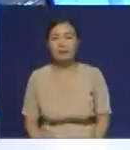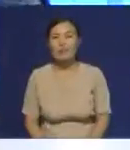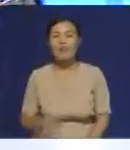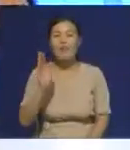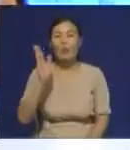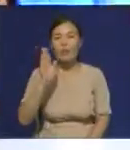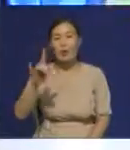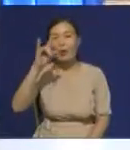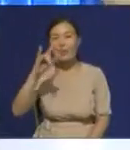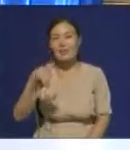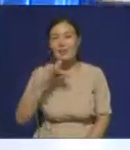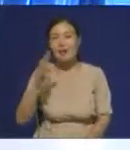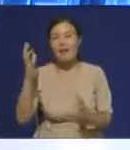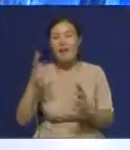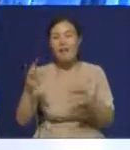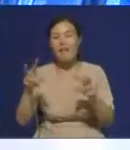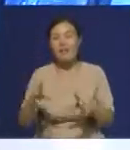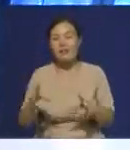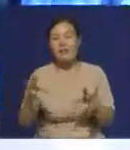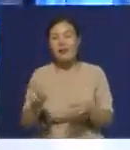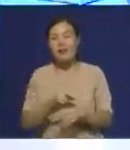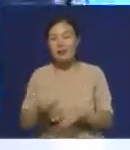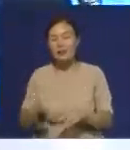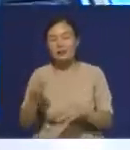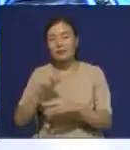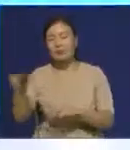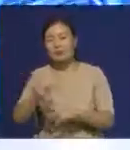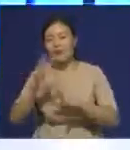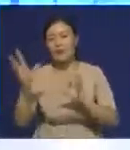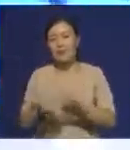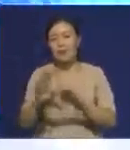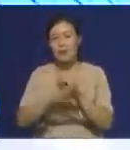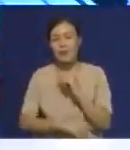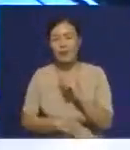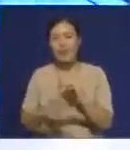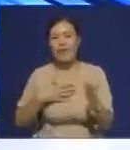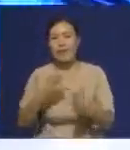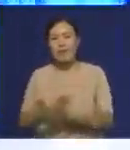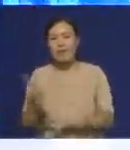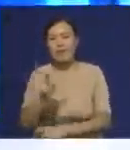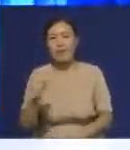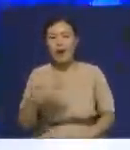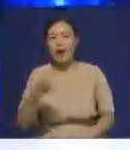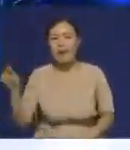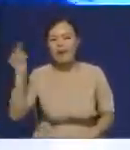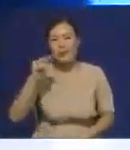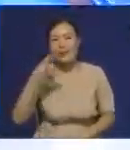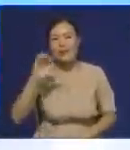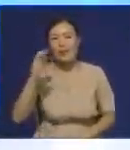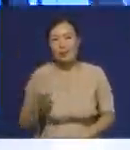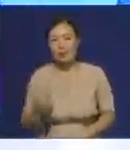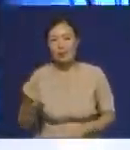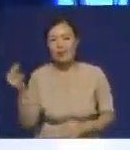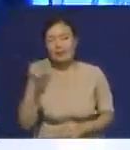Будущему Казахстану квалифицированные специалисты, поэтому по всей стране в последние годы активно IT-технологии изучаются со школьной